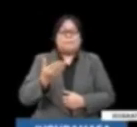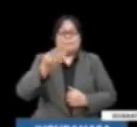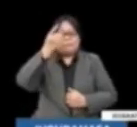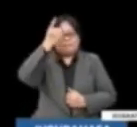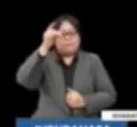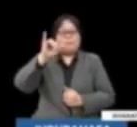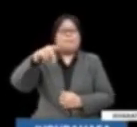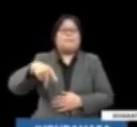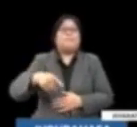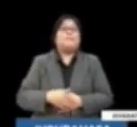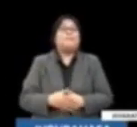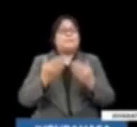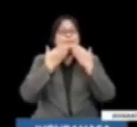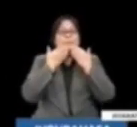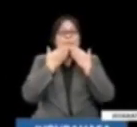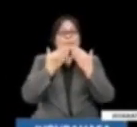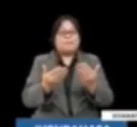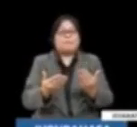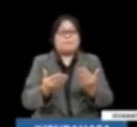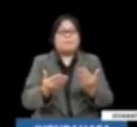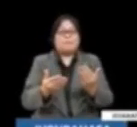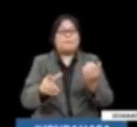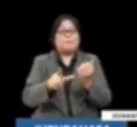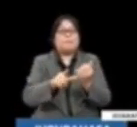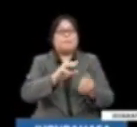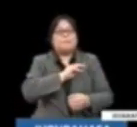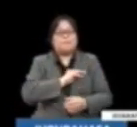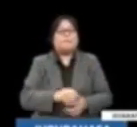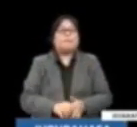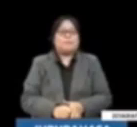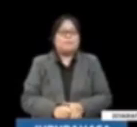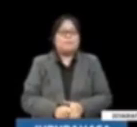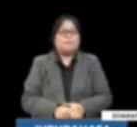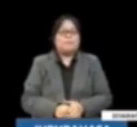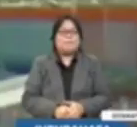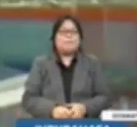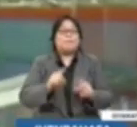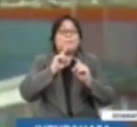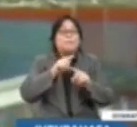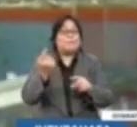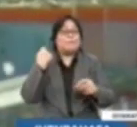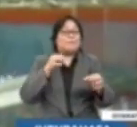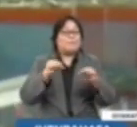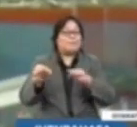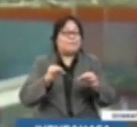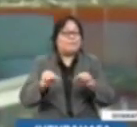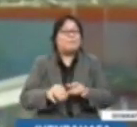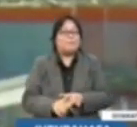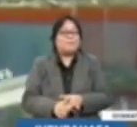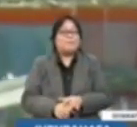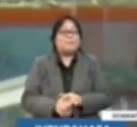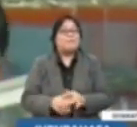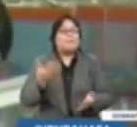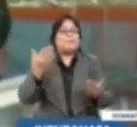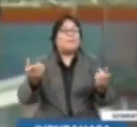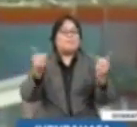itu imbalan yang tua Terima kasih ya mau main sepeda menteri yang telah punah Jelaskan mungkin kekangan